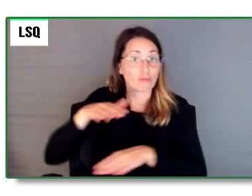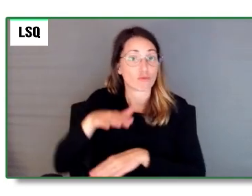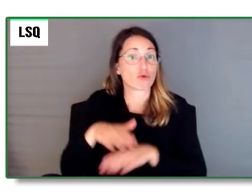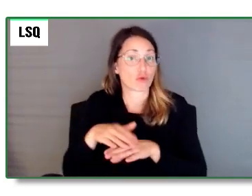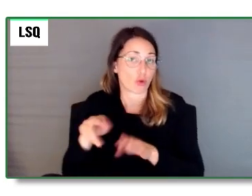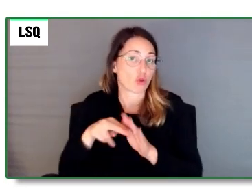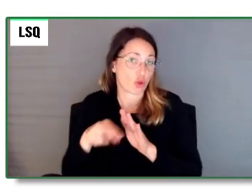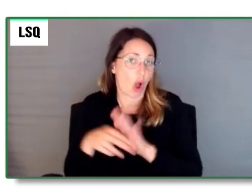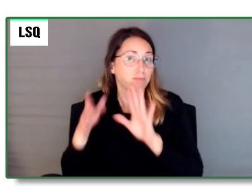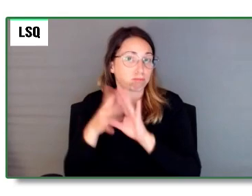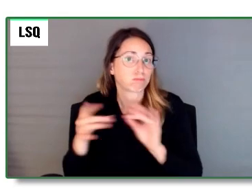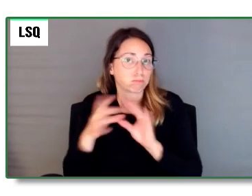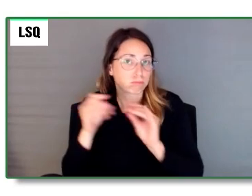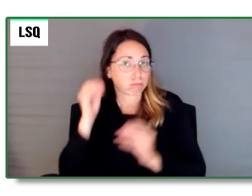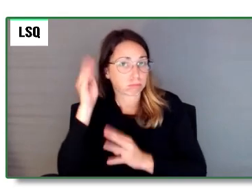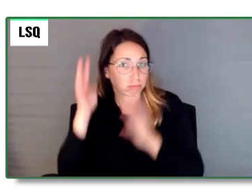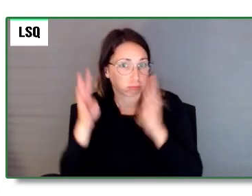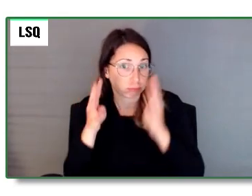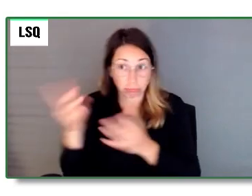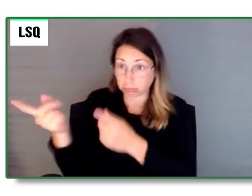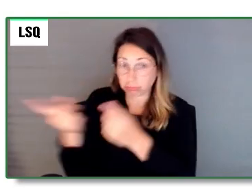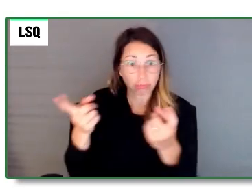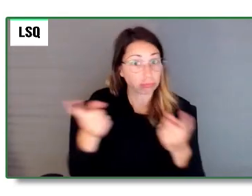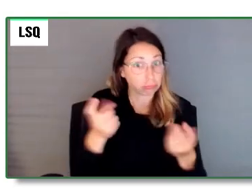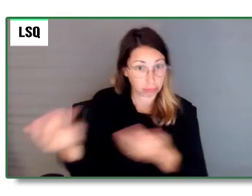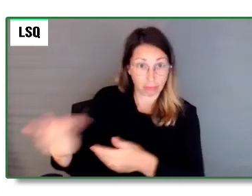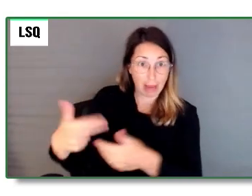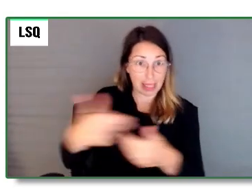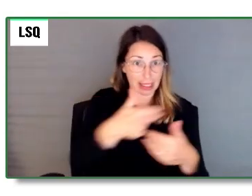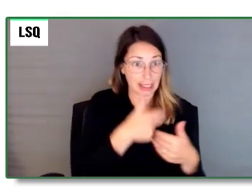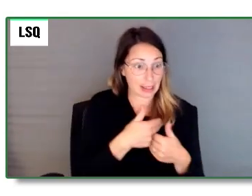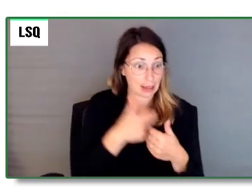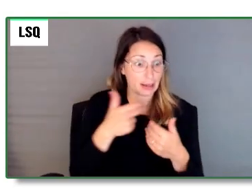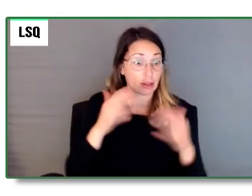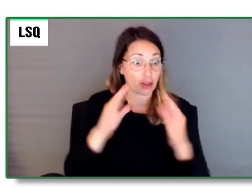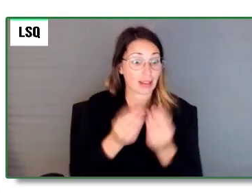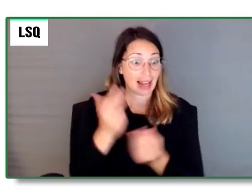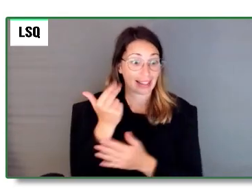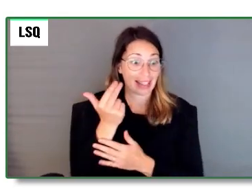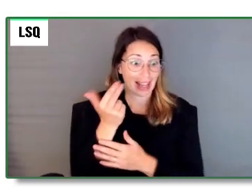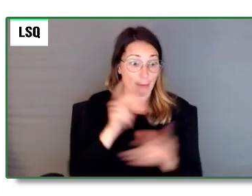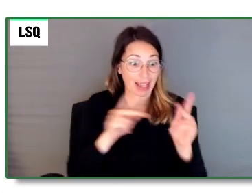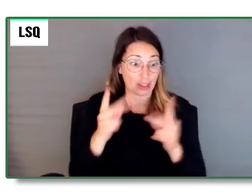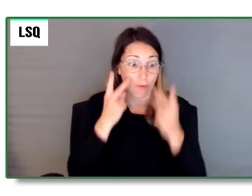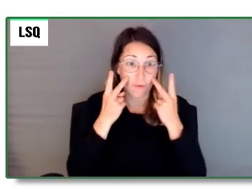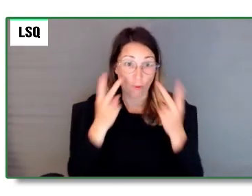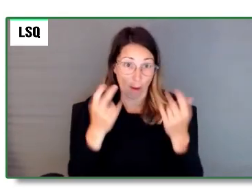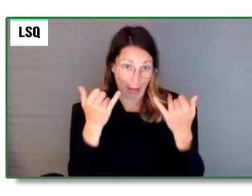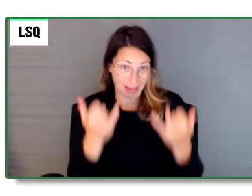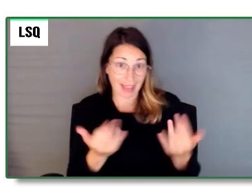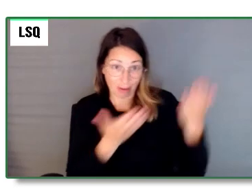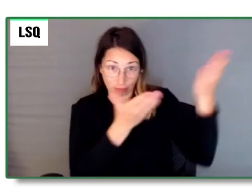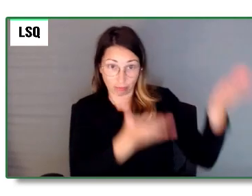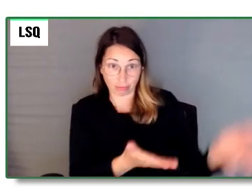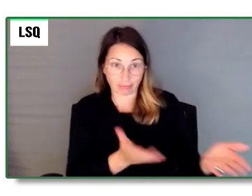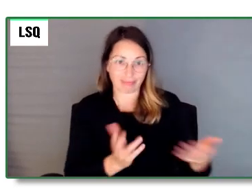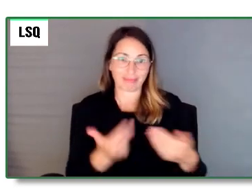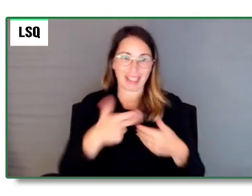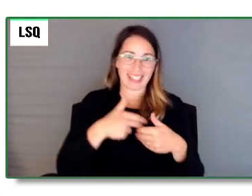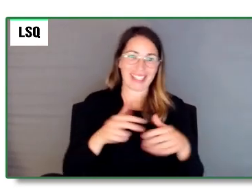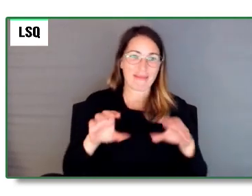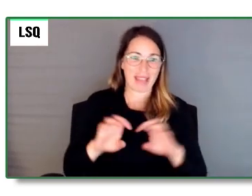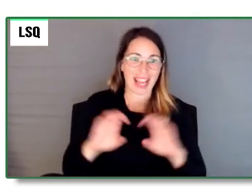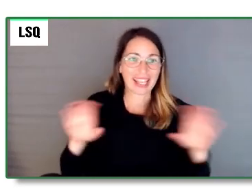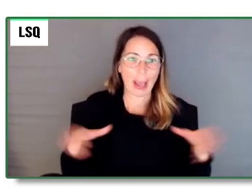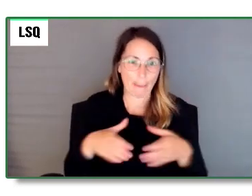impliquer. Il y a 13 personnes que vous voyez ici à l'écran maintenant qui font partie de notre équipe qui ont rendu